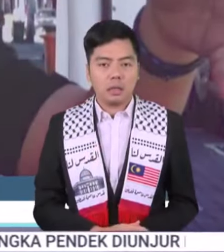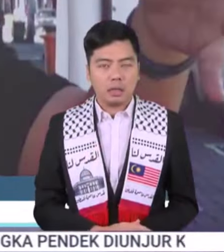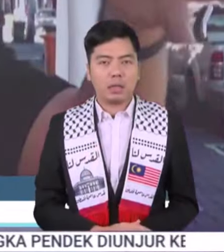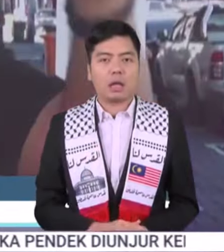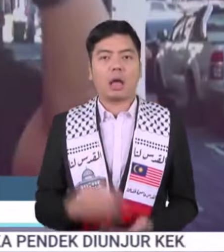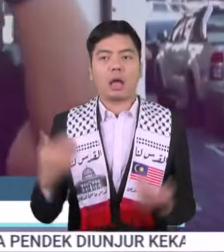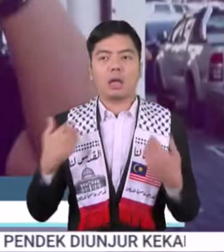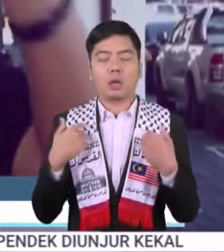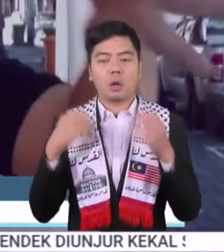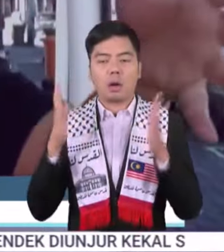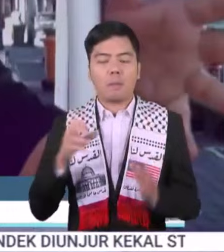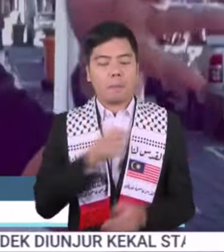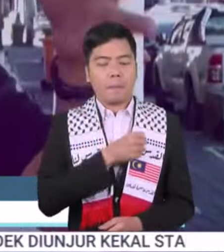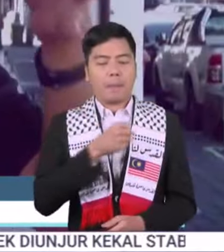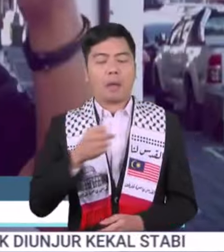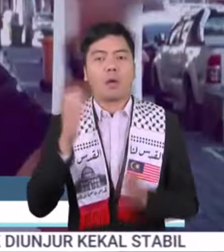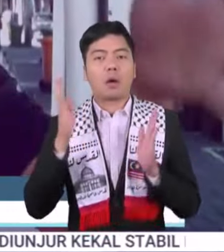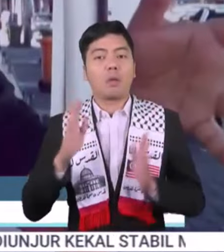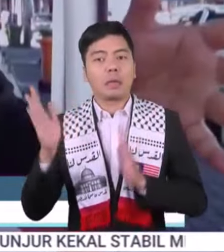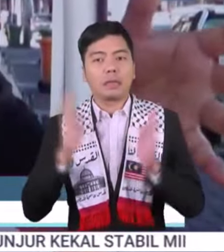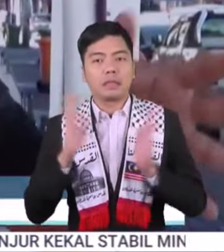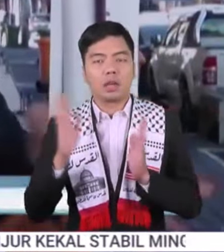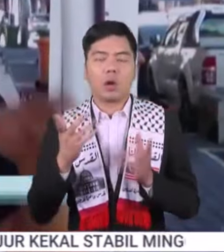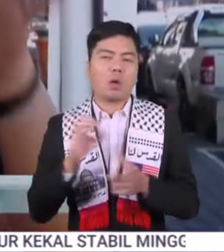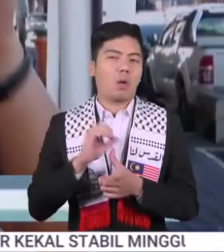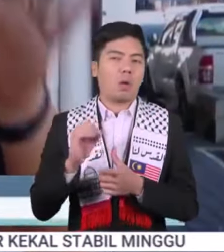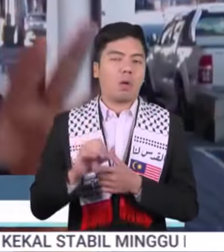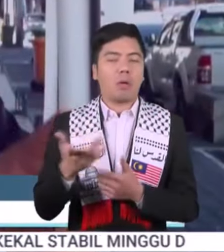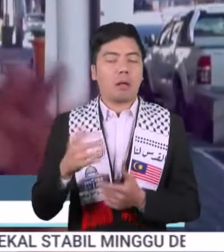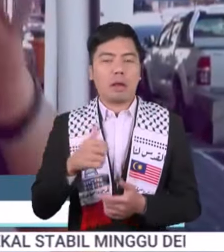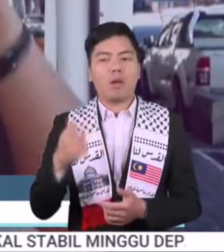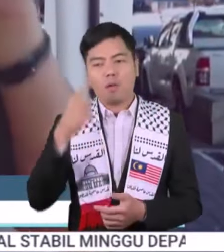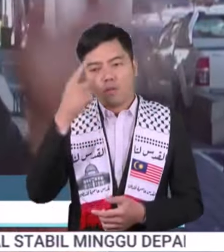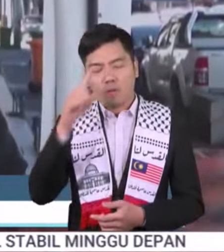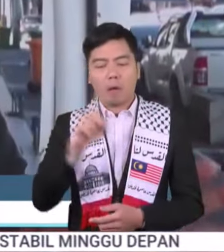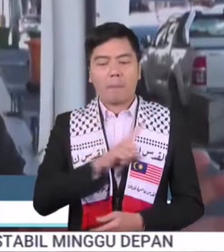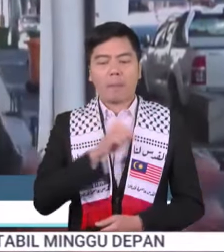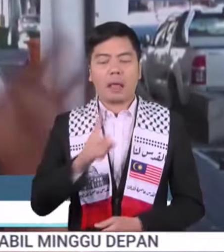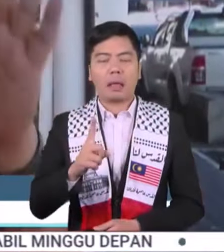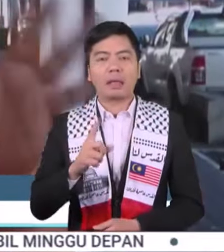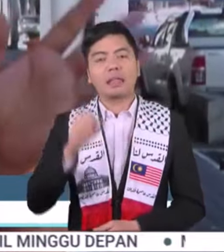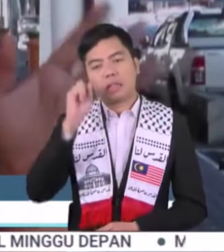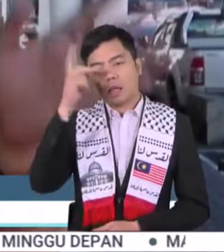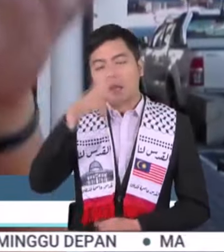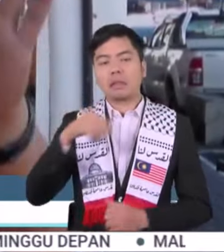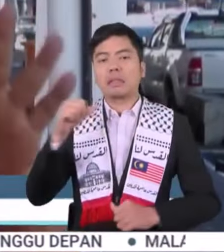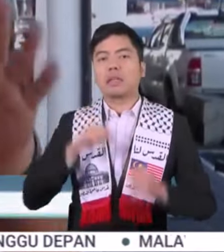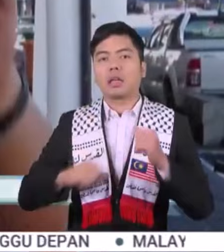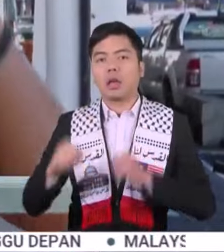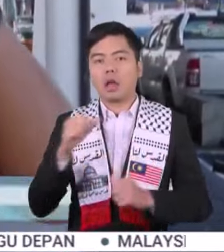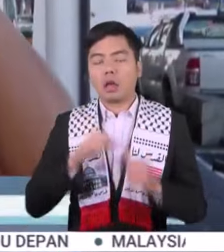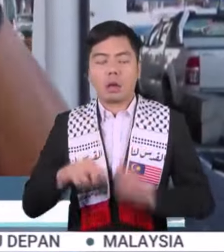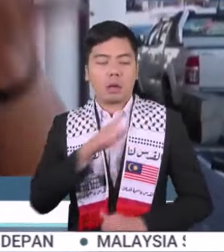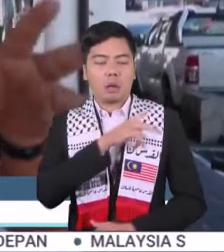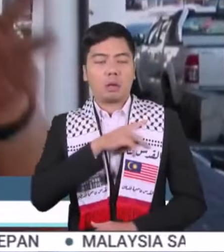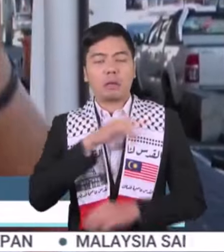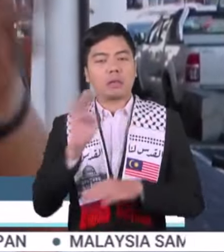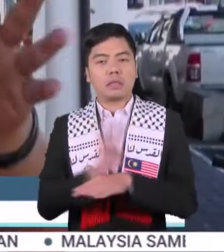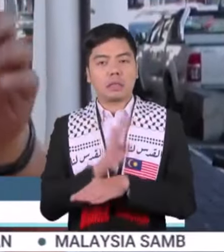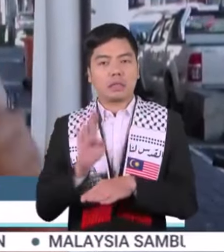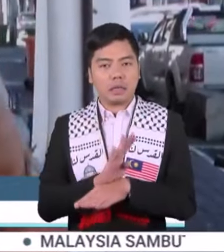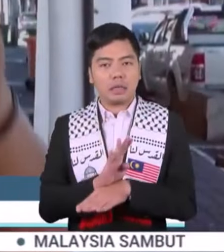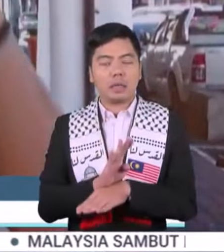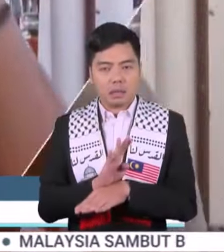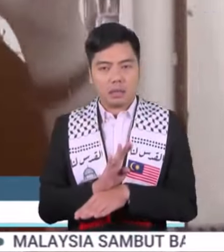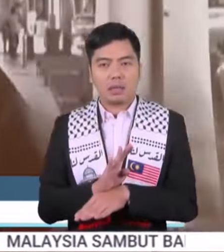toki ataupun tuan punya lesen. Yang mana kita tahu benda ni memang tak wujud pun. Yang kita tahu memang diorang ni menyewa